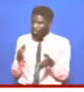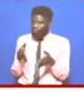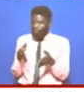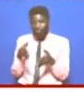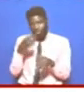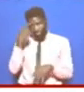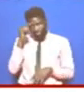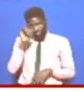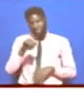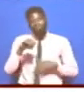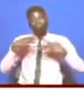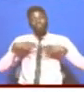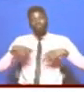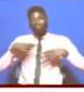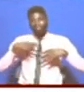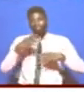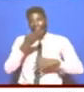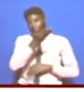wananchi sasa